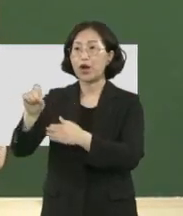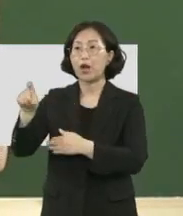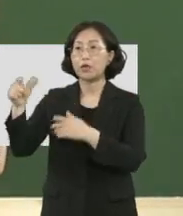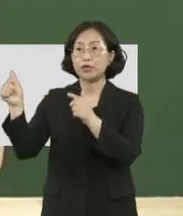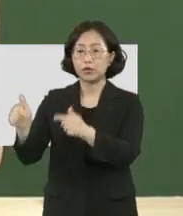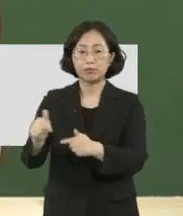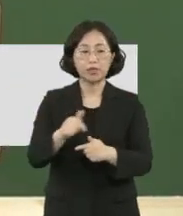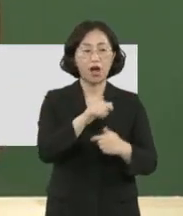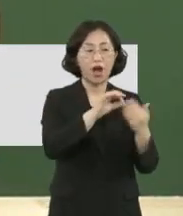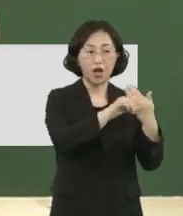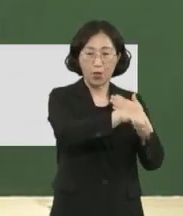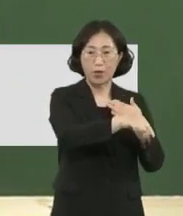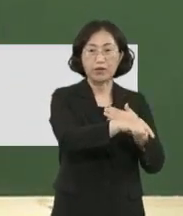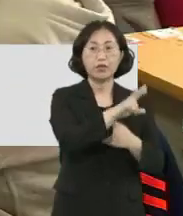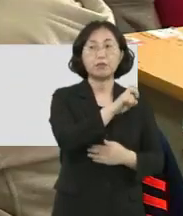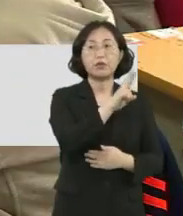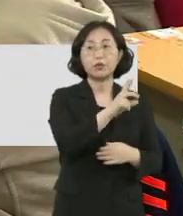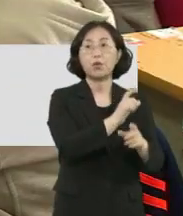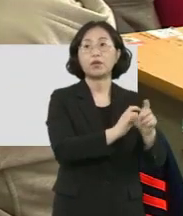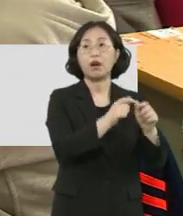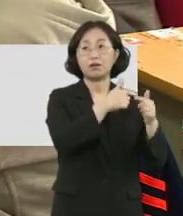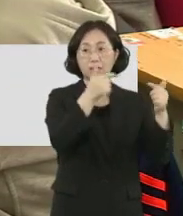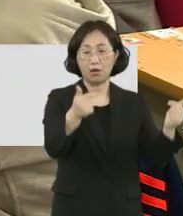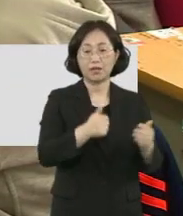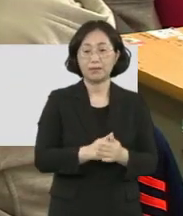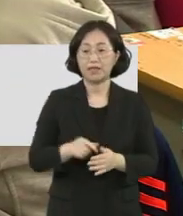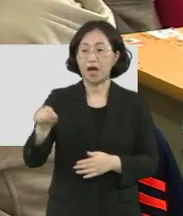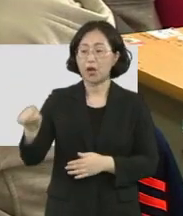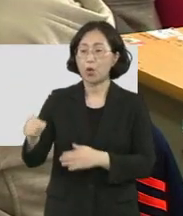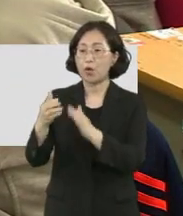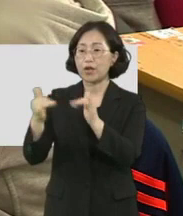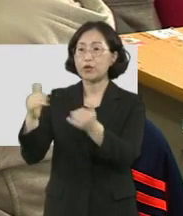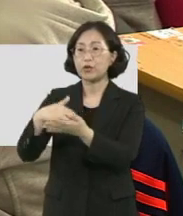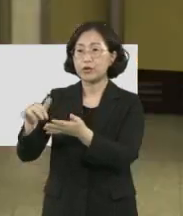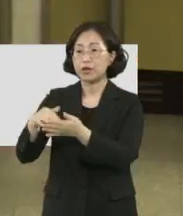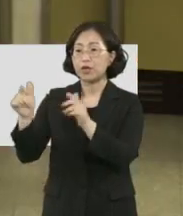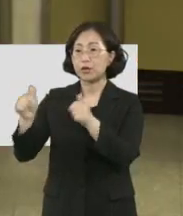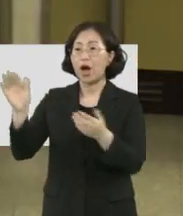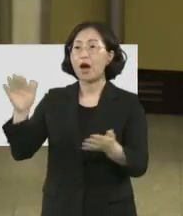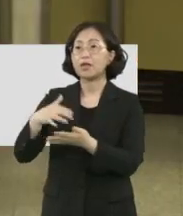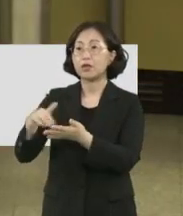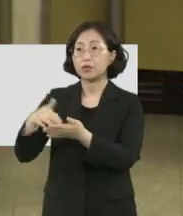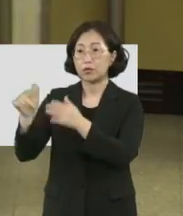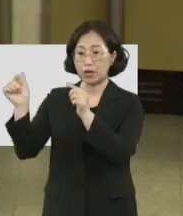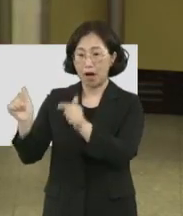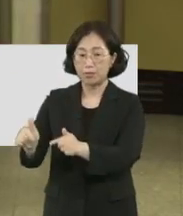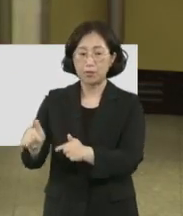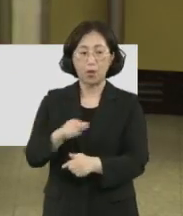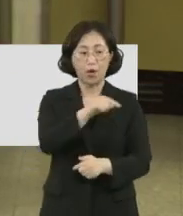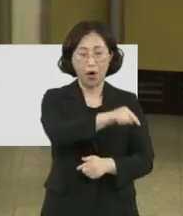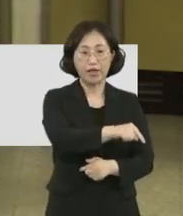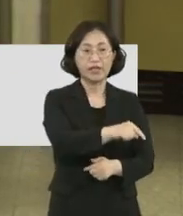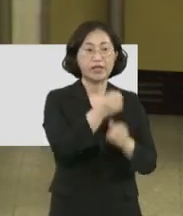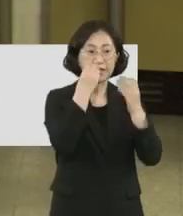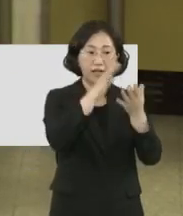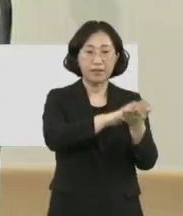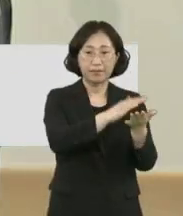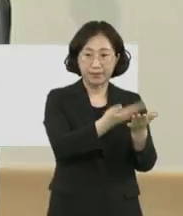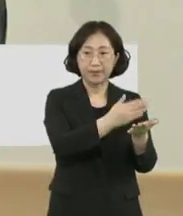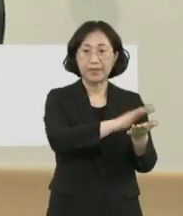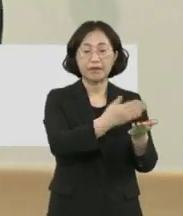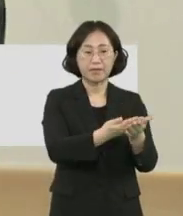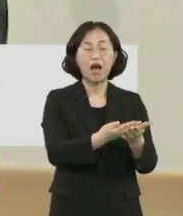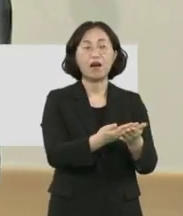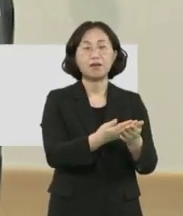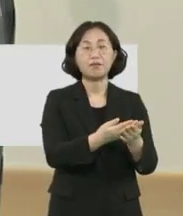반면 서부는 22곳 늘었습니다. 이는 동부 지역의 인구 감소와 학생 수 감소에 서부 지역 신도시 개발의